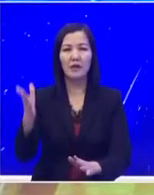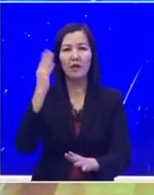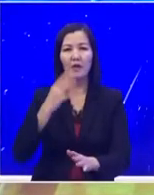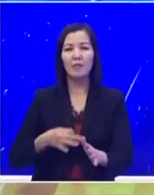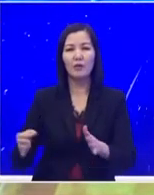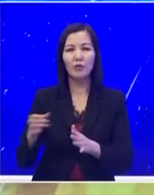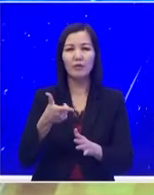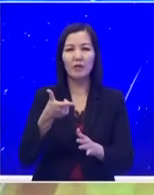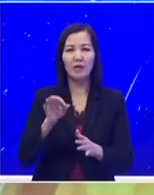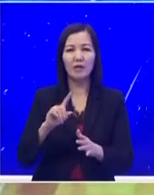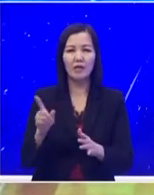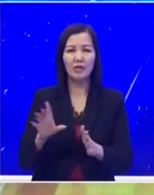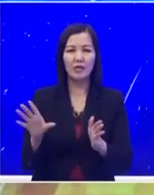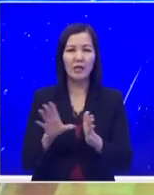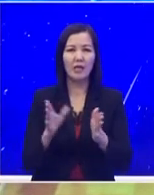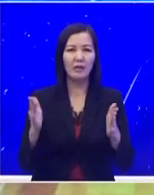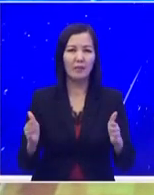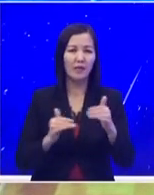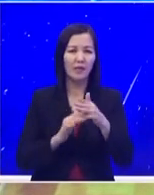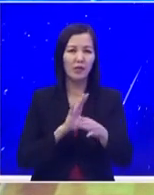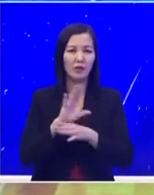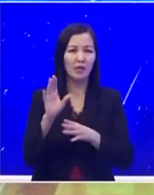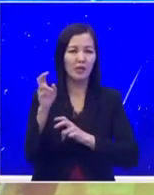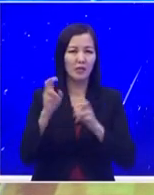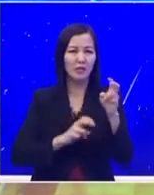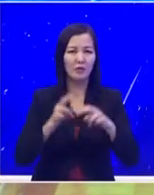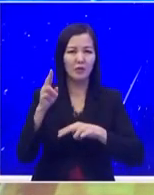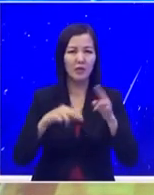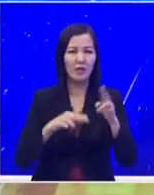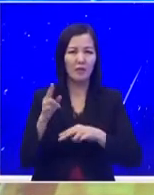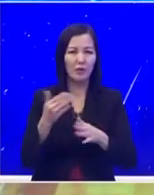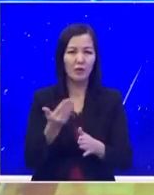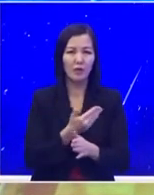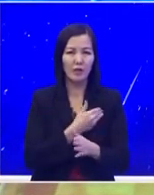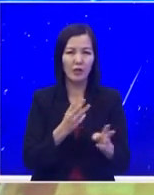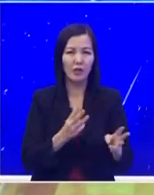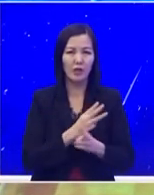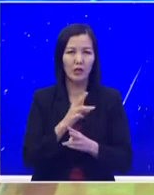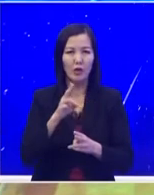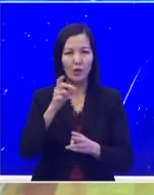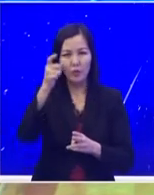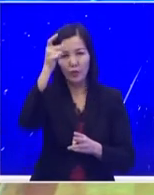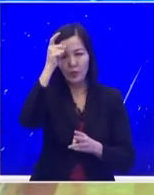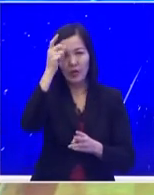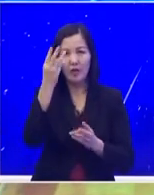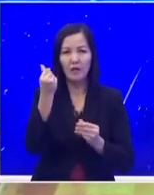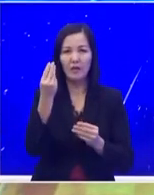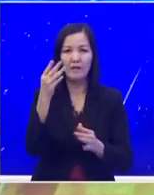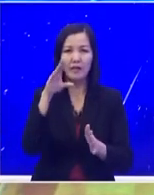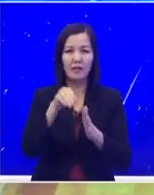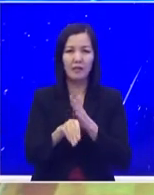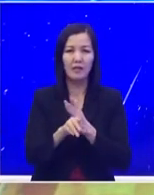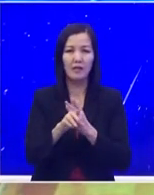Өңірде газ және электр плиталарын шығаратын зауыт салынбақ. Игі іске ниет білдіріп отырған түркиялық инвесторлар. Фэмс